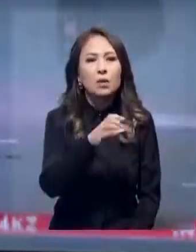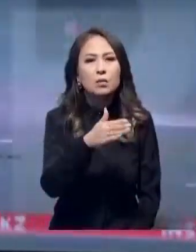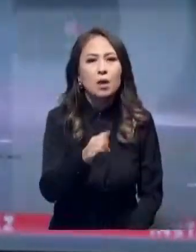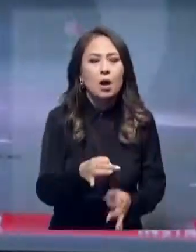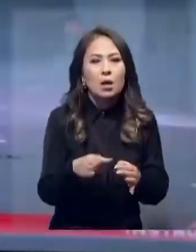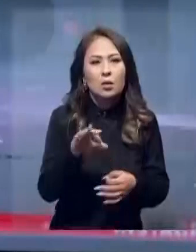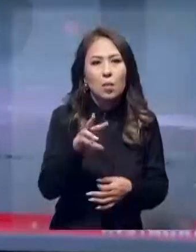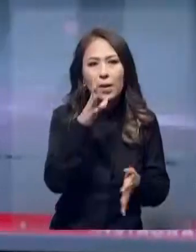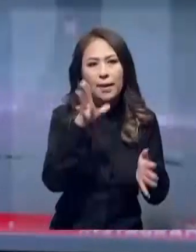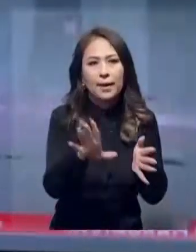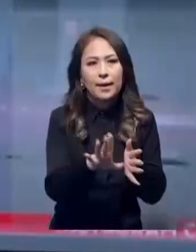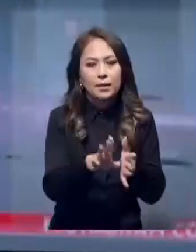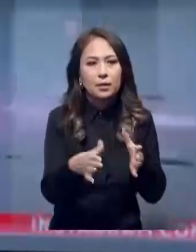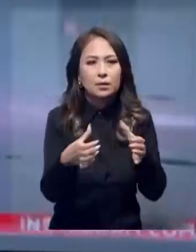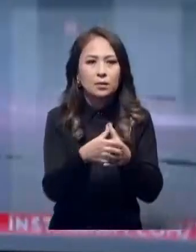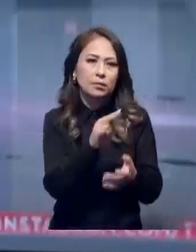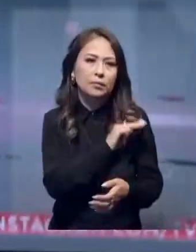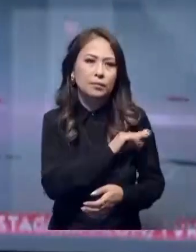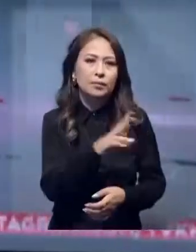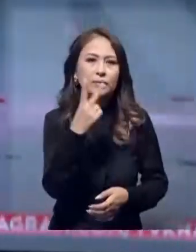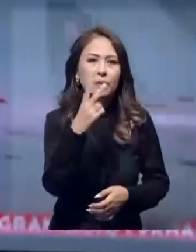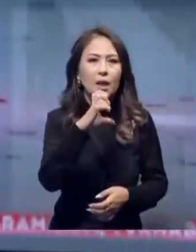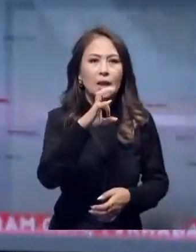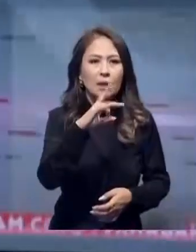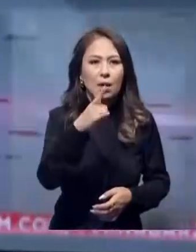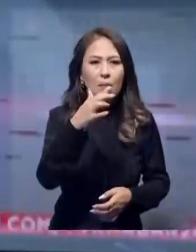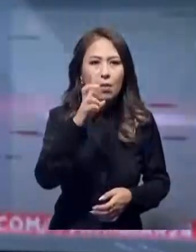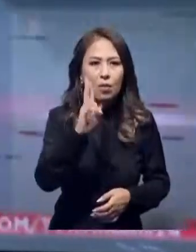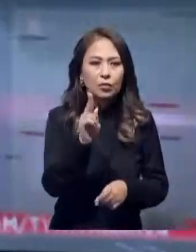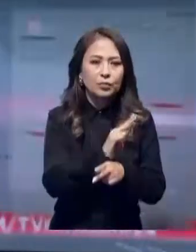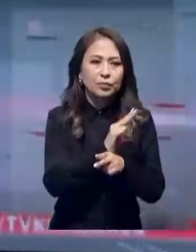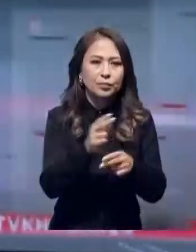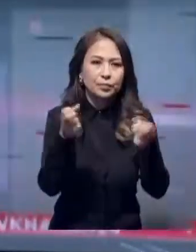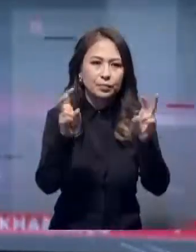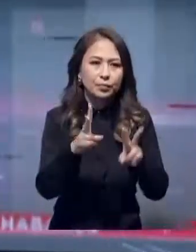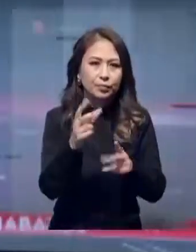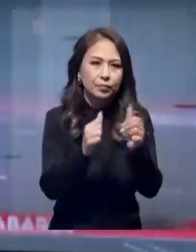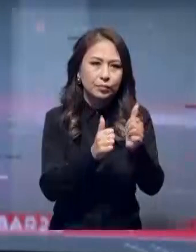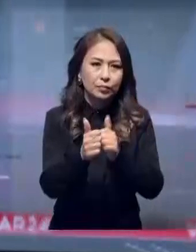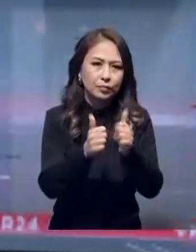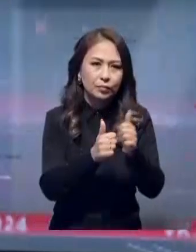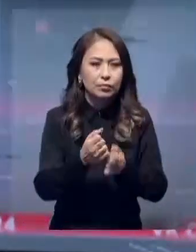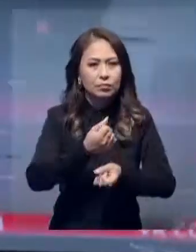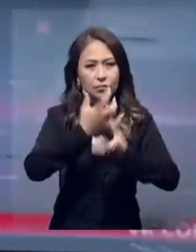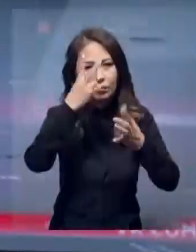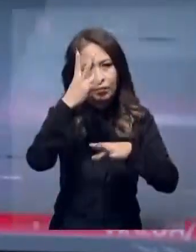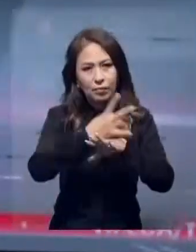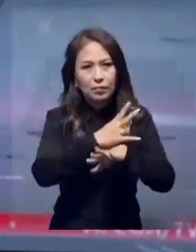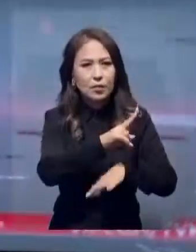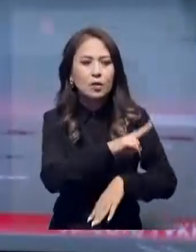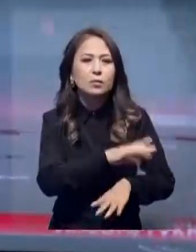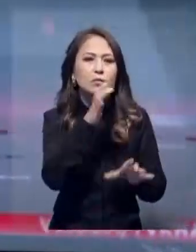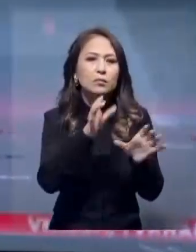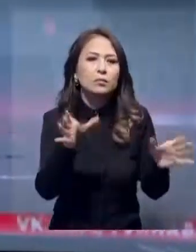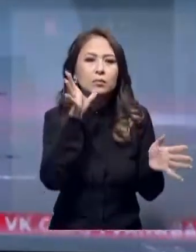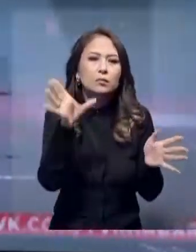Маңғыстау атом энергетикалық комбинатында істен шыққан екі энергоблок жөнделіп жатыр. Мамандар екі ауысым бойынша күні-түні қызмет атқарады.